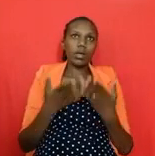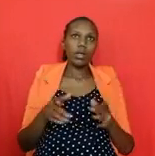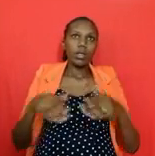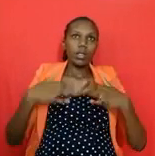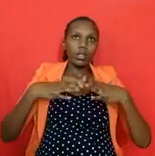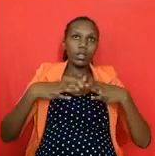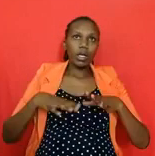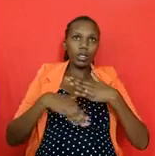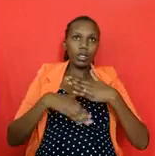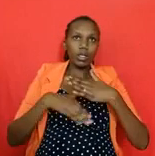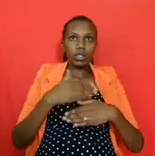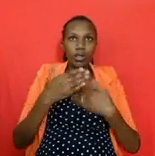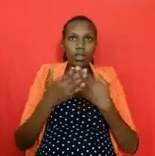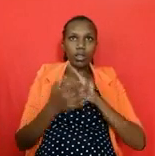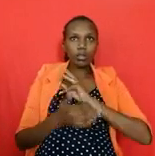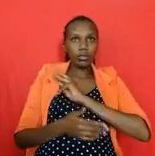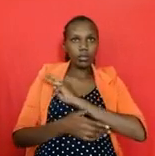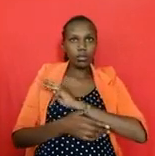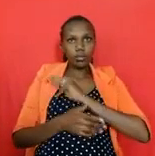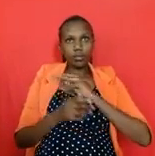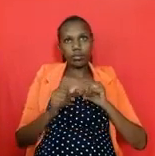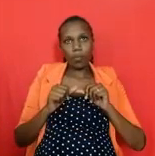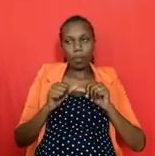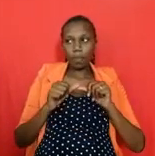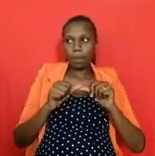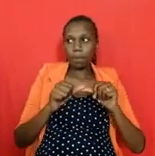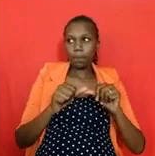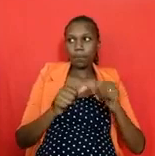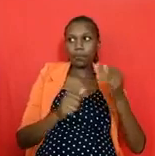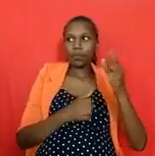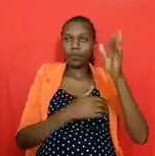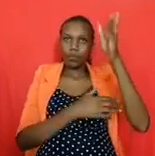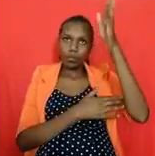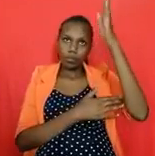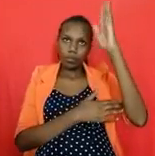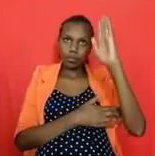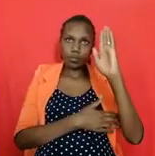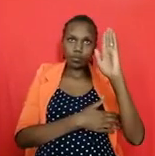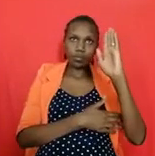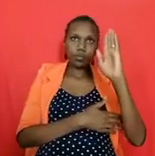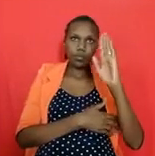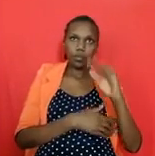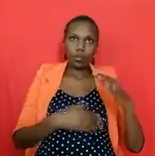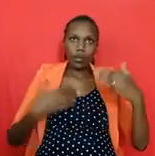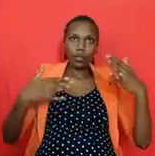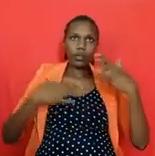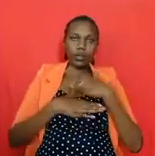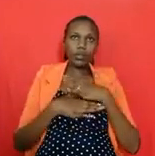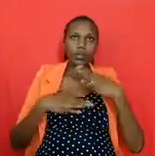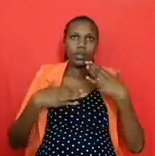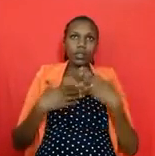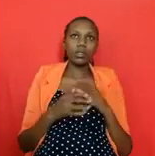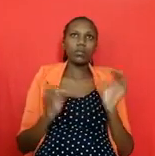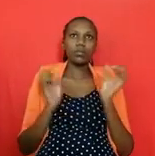igongona na ciothe igatoria cira nawe